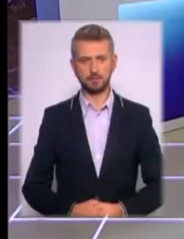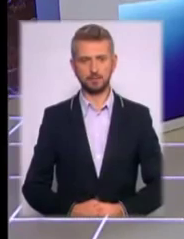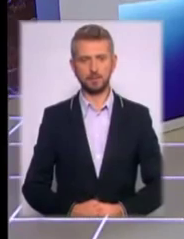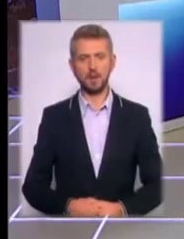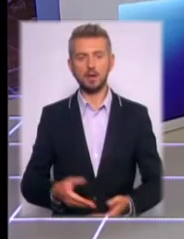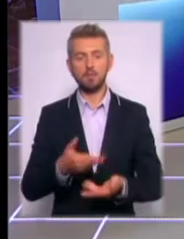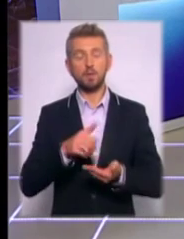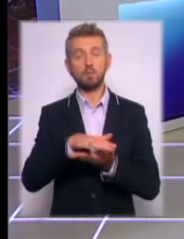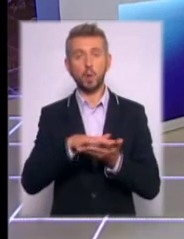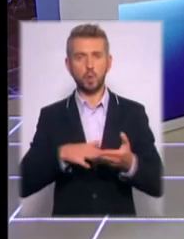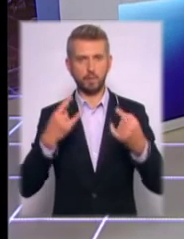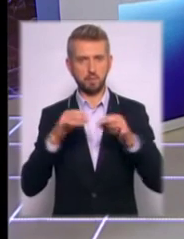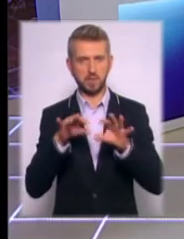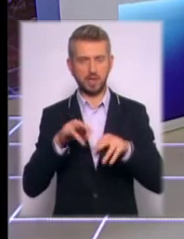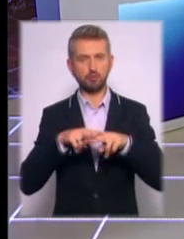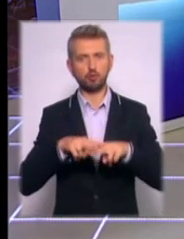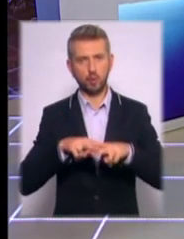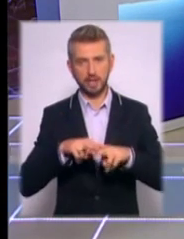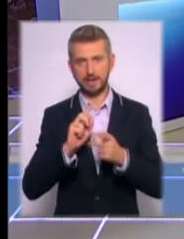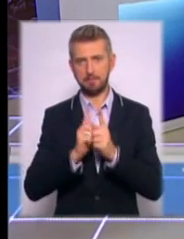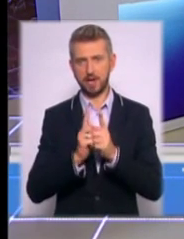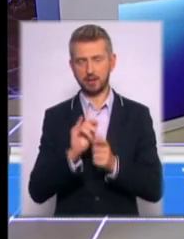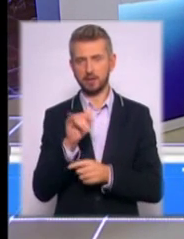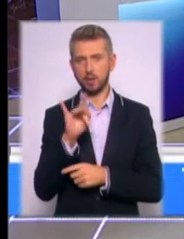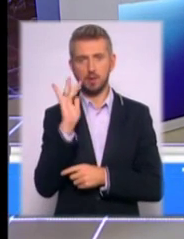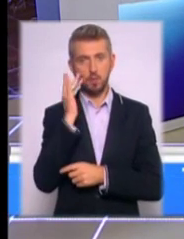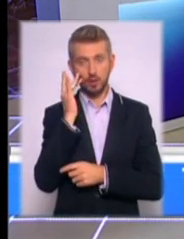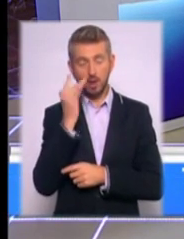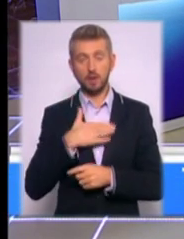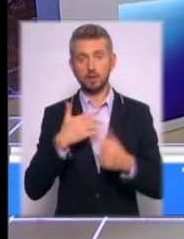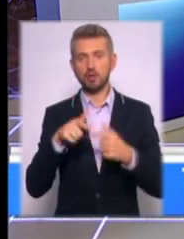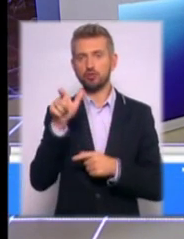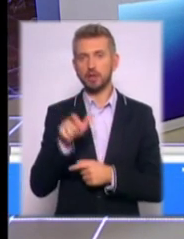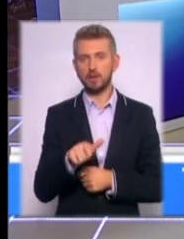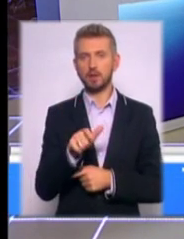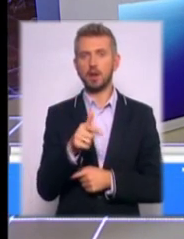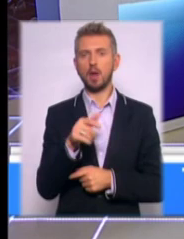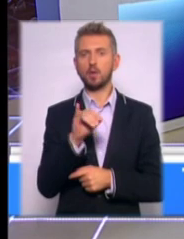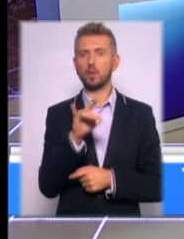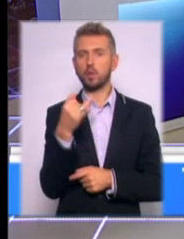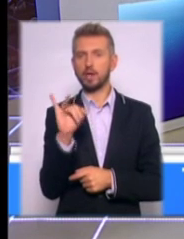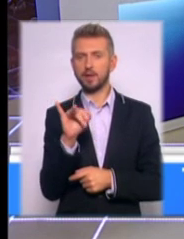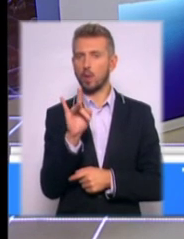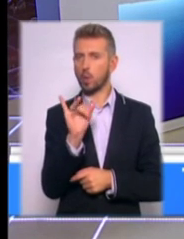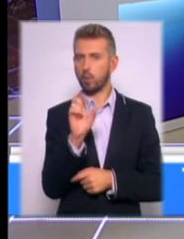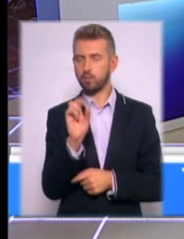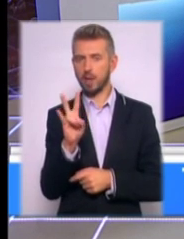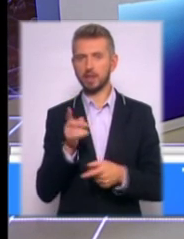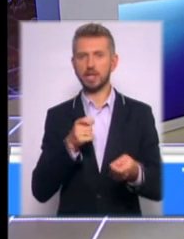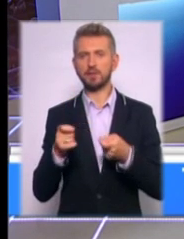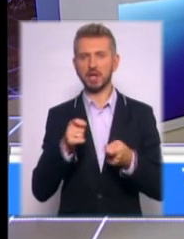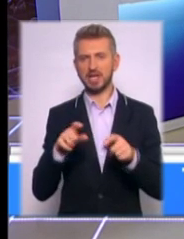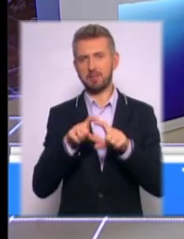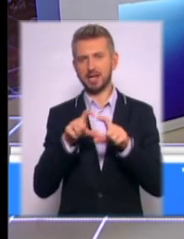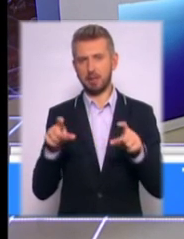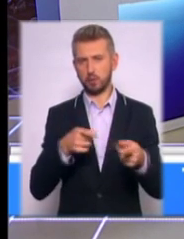Ми продовжуємо нашу передачу «Столиця». Нагадаю, для вас працює ведучий Сергій Дойко, Юрій Рубан, керівник головного департаменту з питань гуманітарної політики адміністрації президента України,